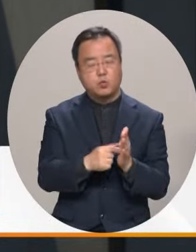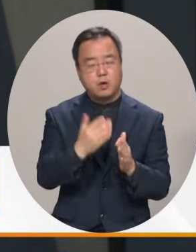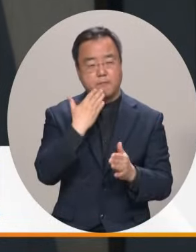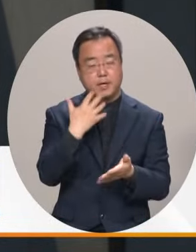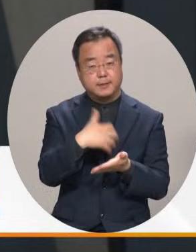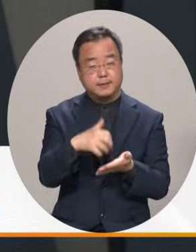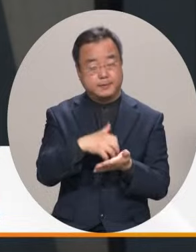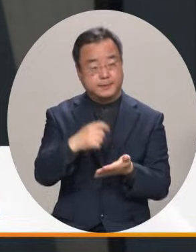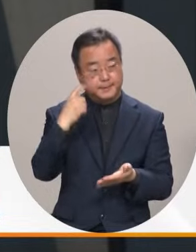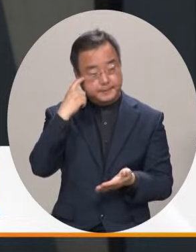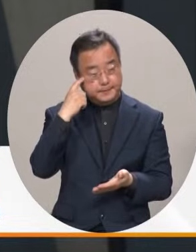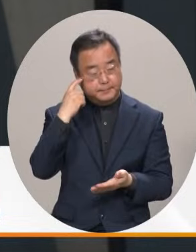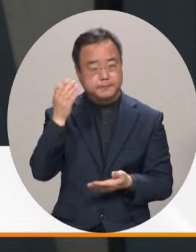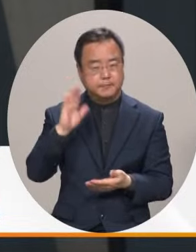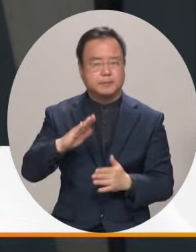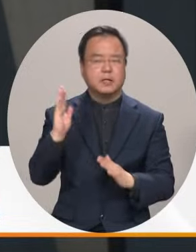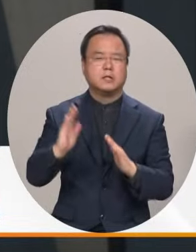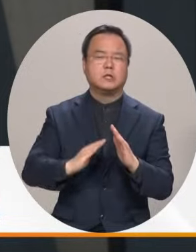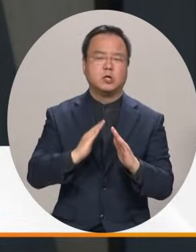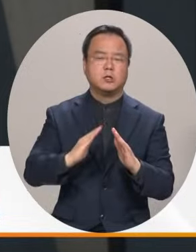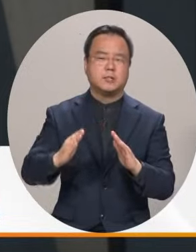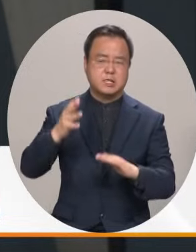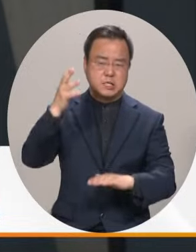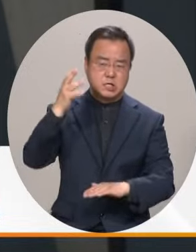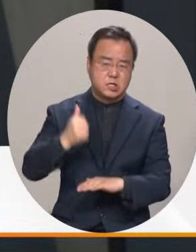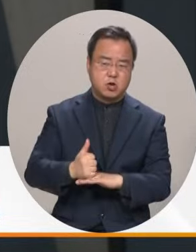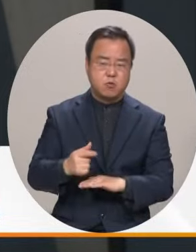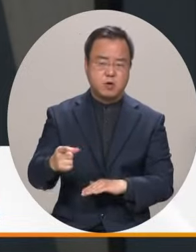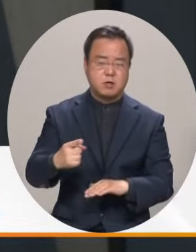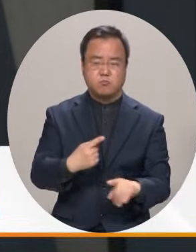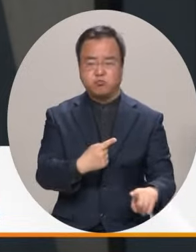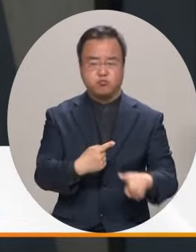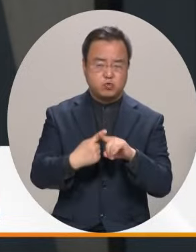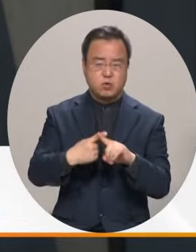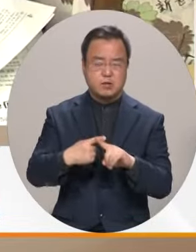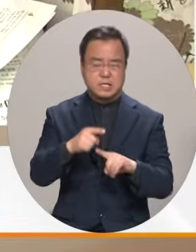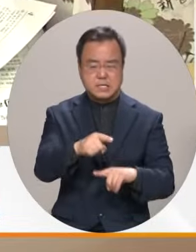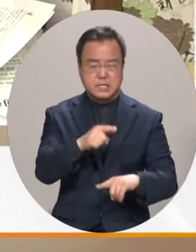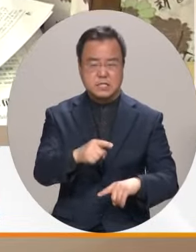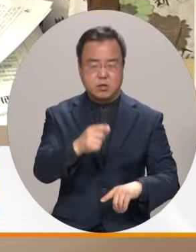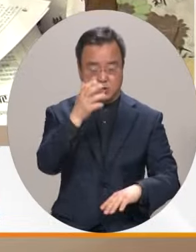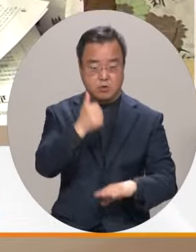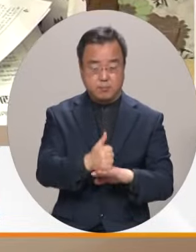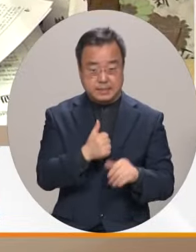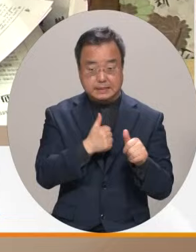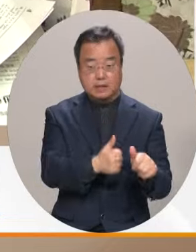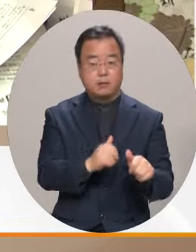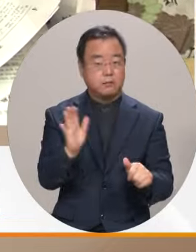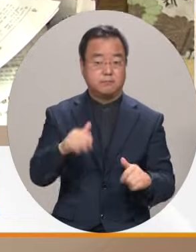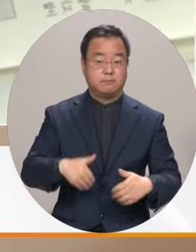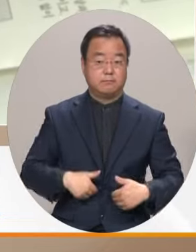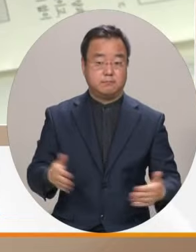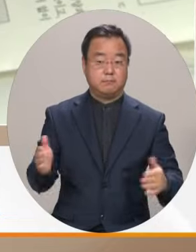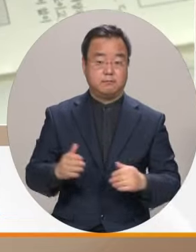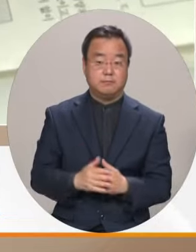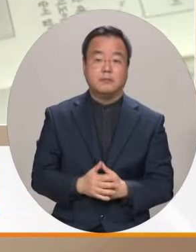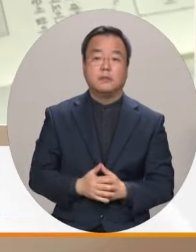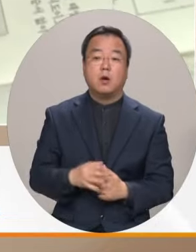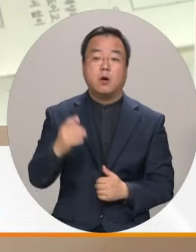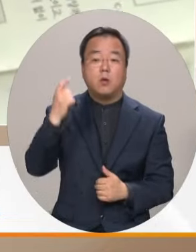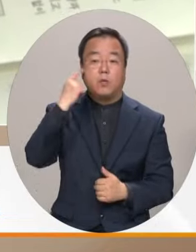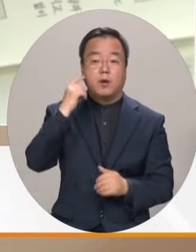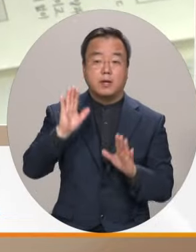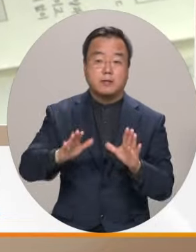수는 있지만은 절대적으로 그 결과를 신봉할 필요는 없습니다 왜냐면은 좀 전에 말씀드린 것처럼